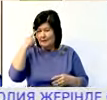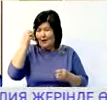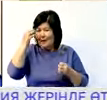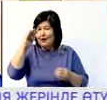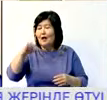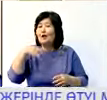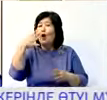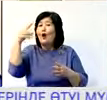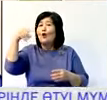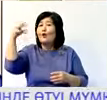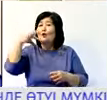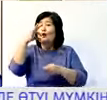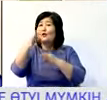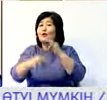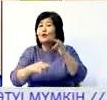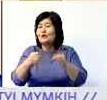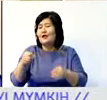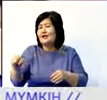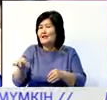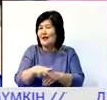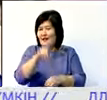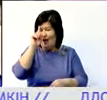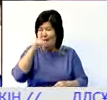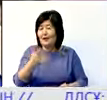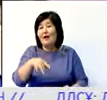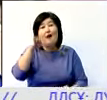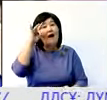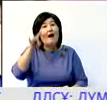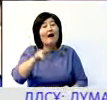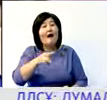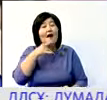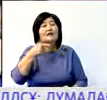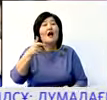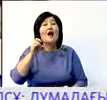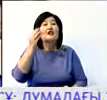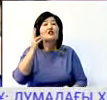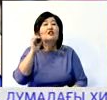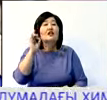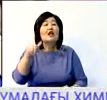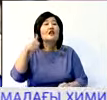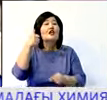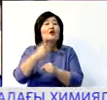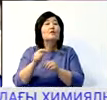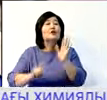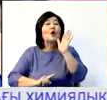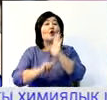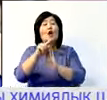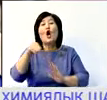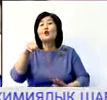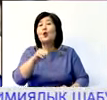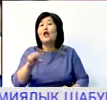күн жүйесіндегі барлық қаламшарды жатқа біледі. Қазақстанның ғарышкерлері ең бірінші ұшқан